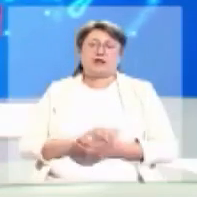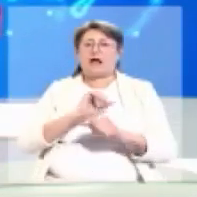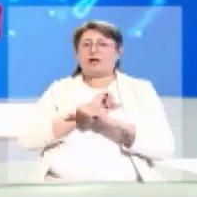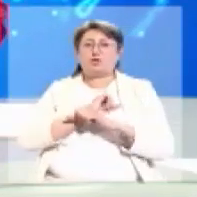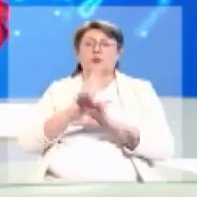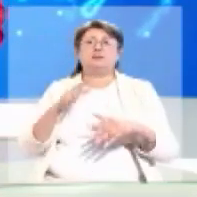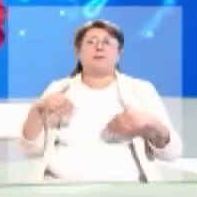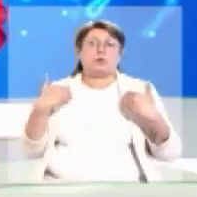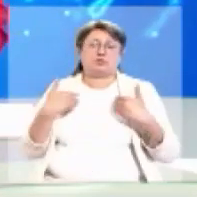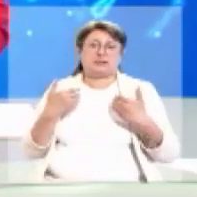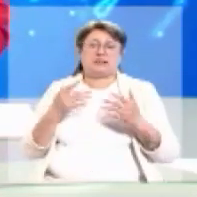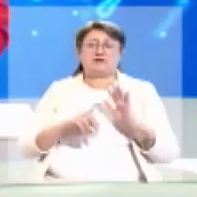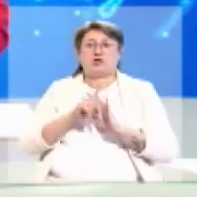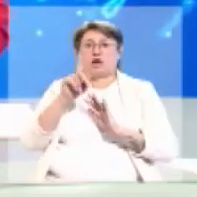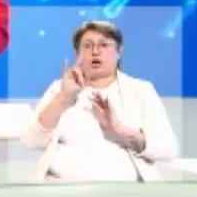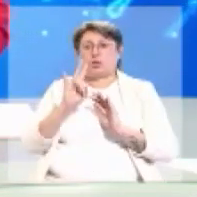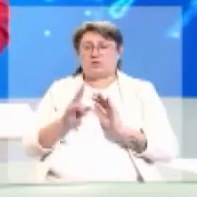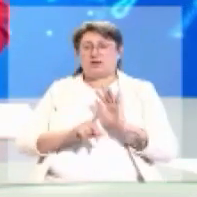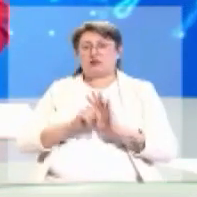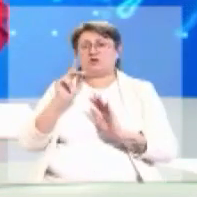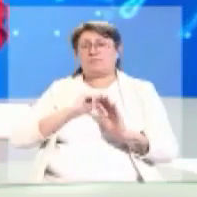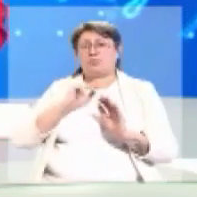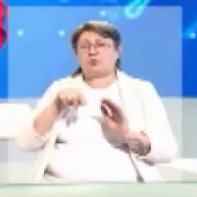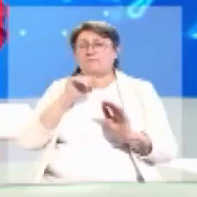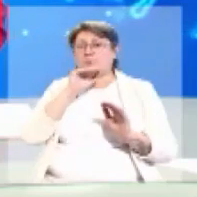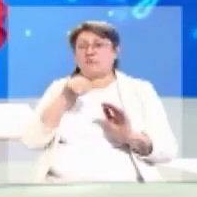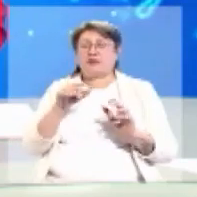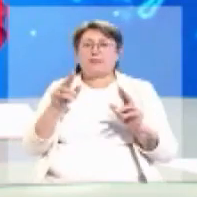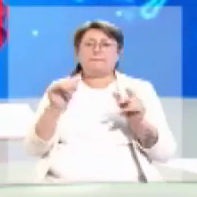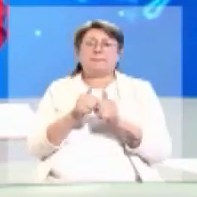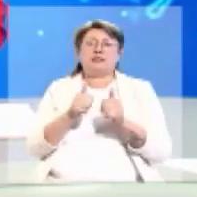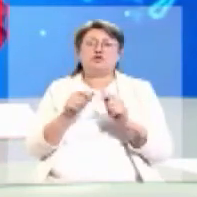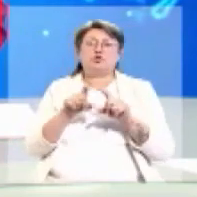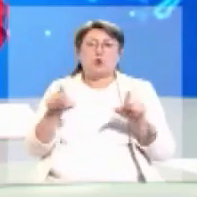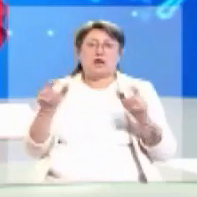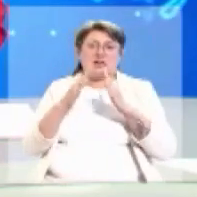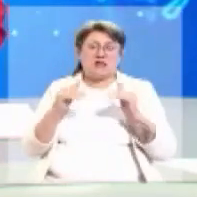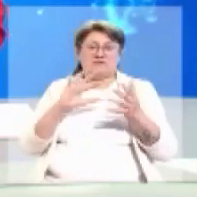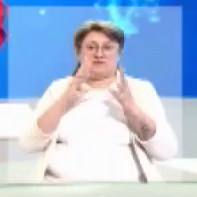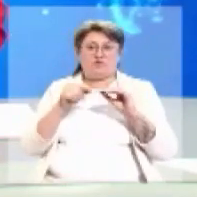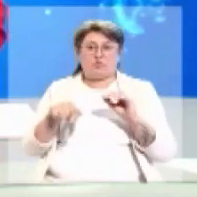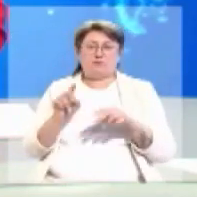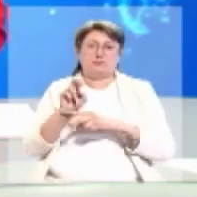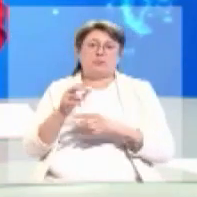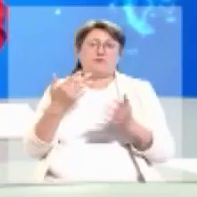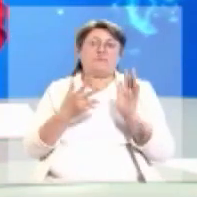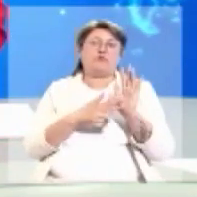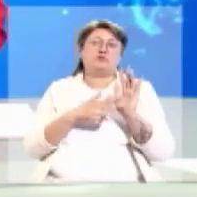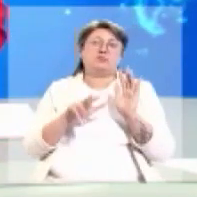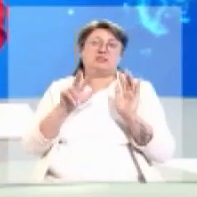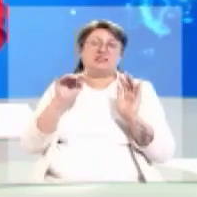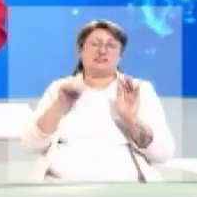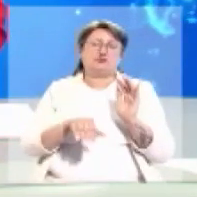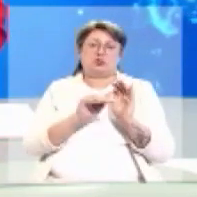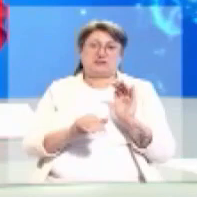Каникулы с пользой. С начала июня в регионе начали работу профильные пришкольные лагеря. Всего в области их посещают 83